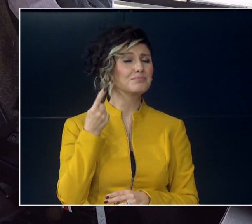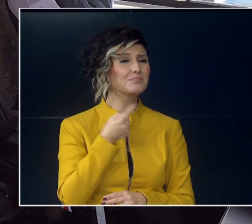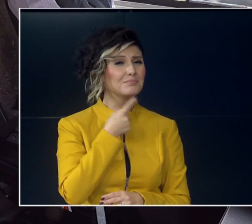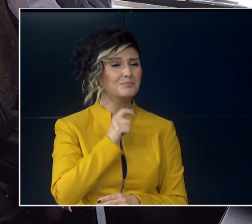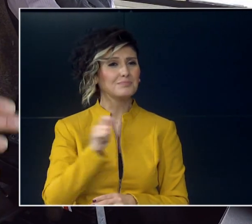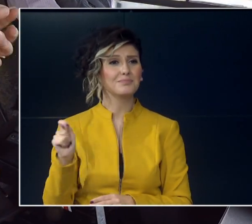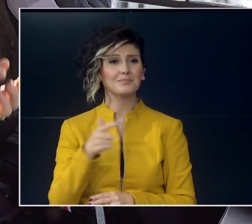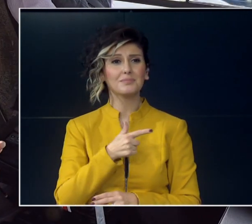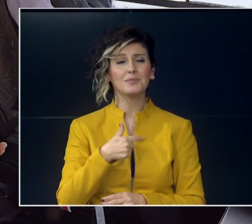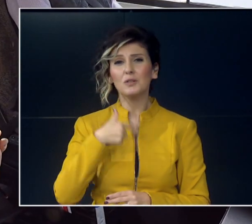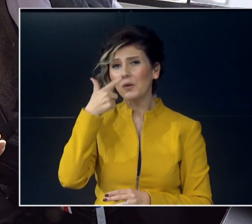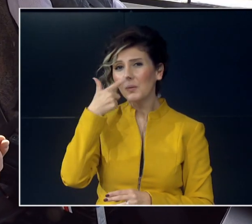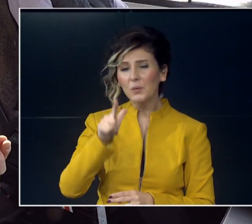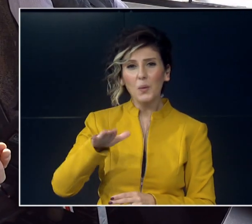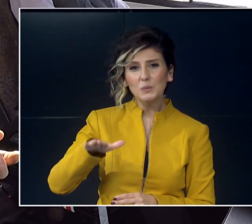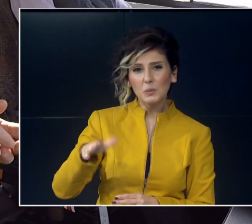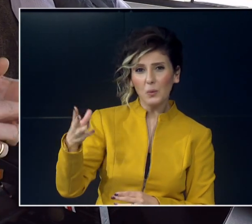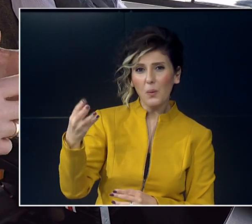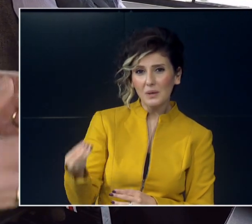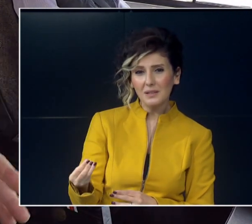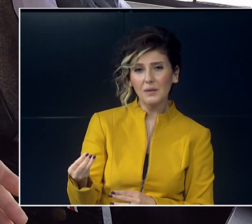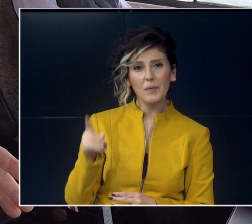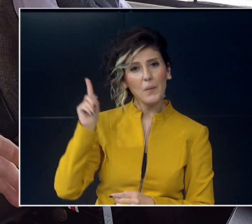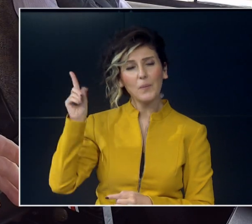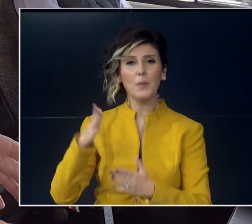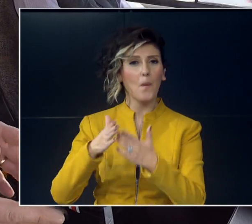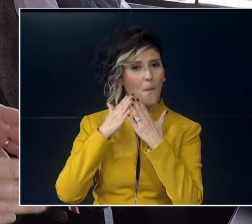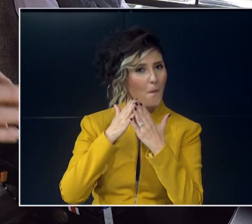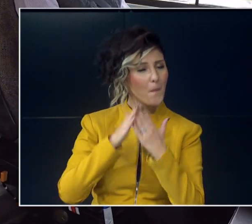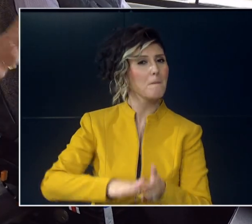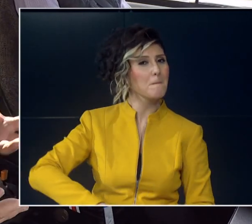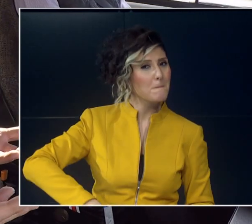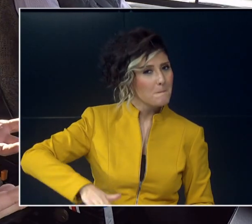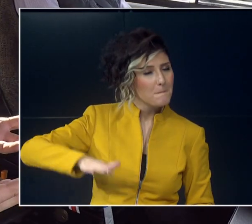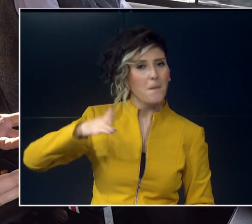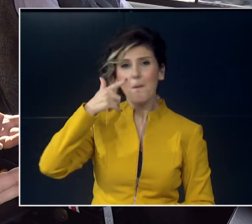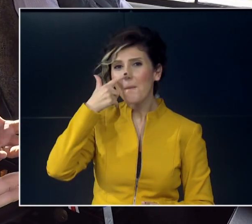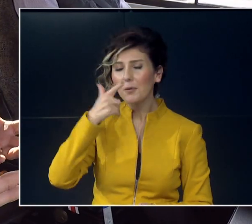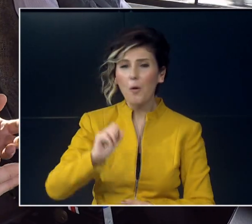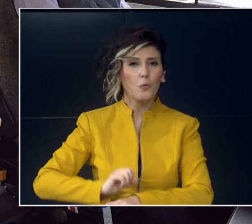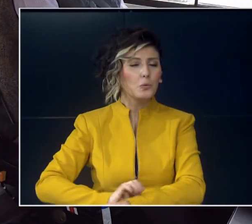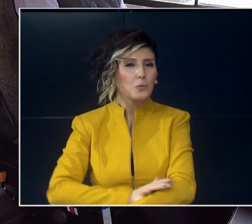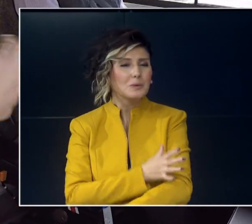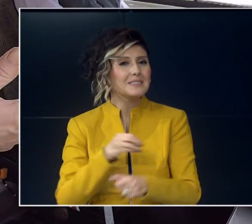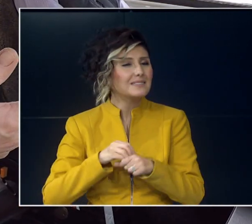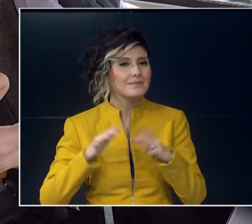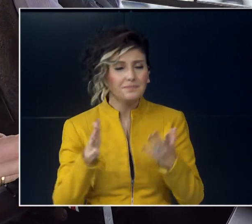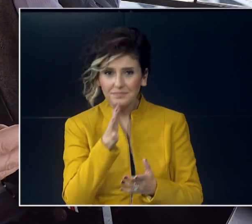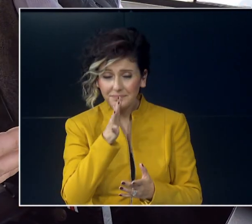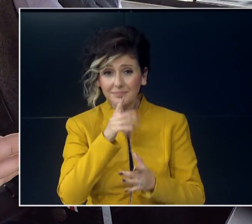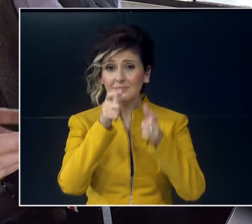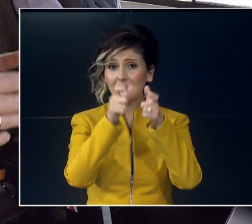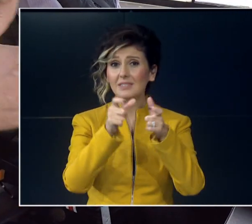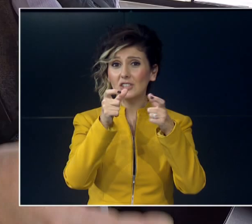Şimdi bir köy çocuk olarak orada okudunuz, o köy duygusu biliyorsunuz. Sonra şehire